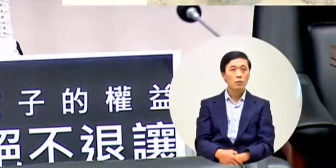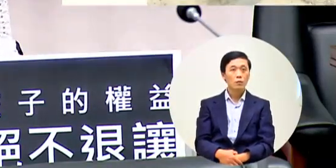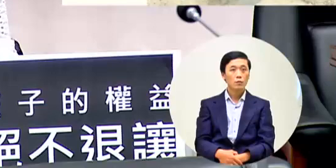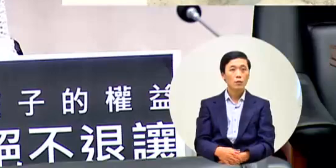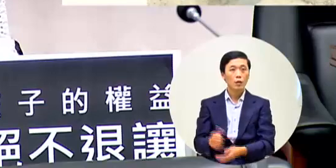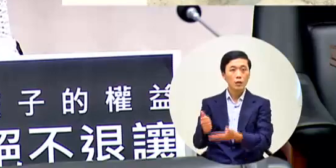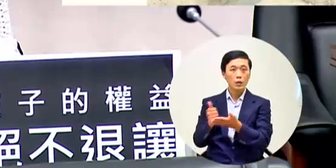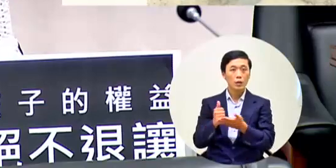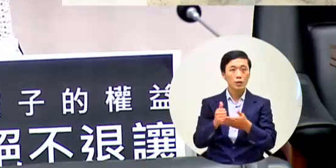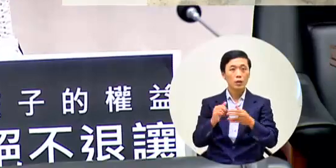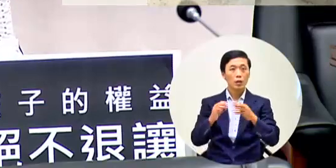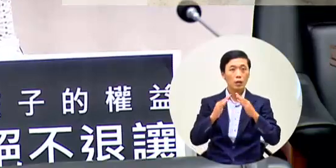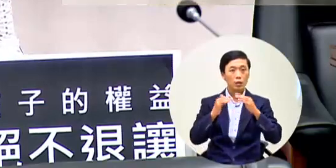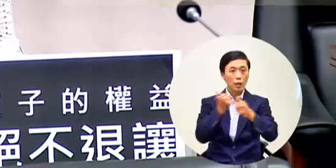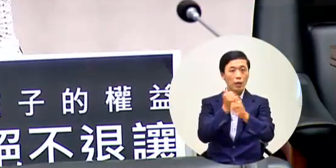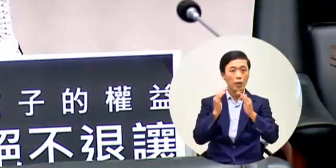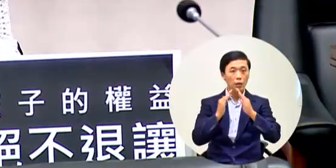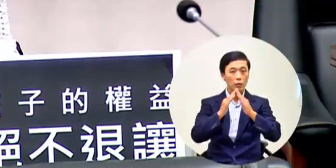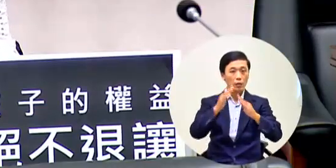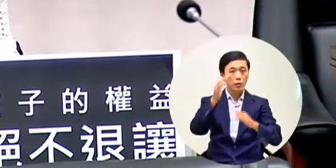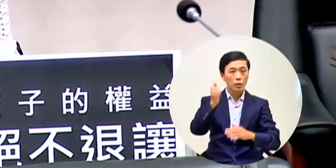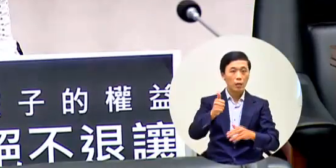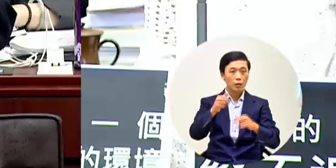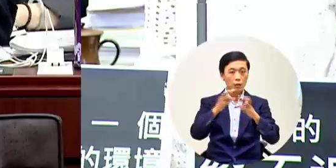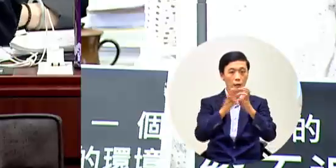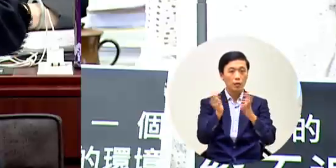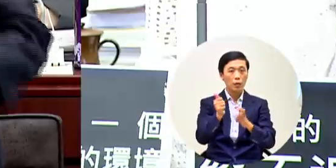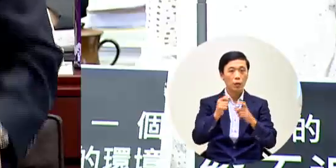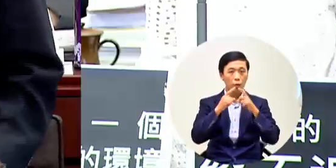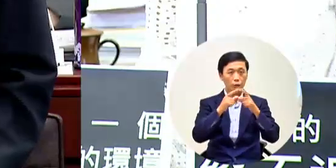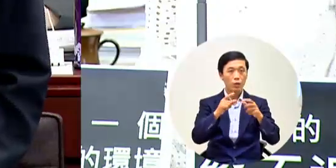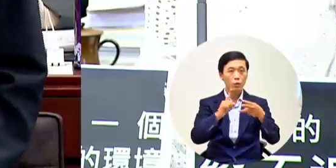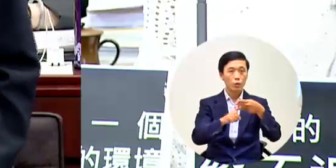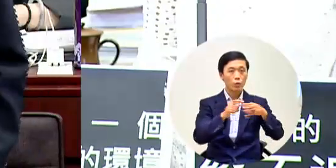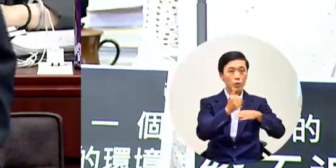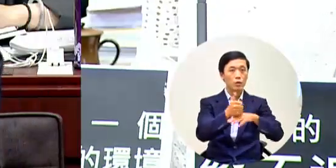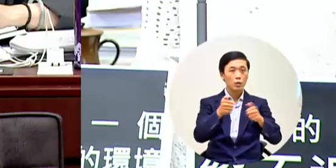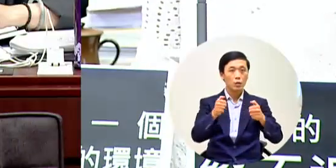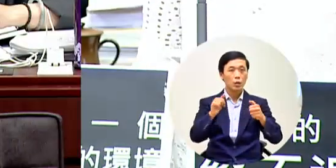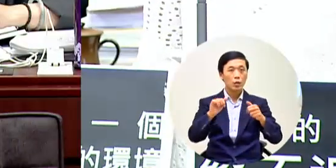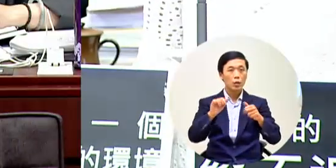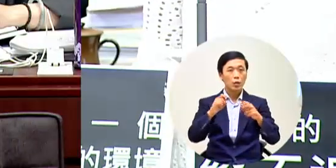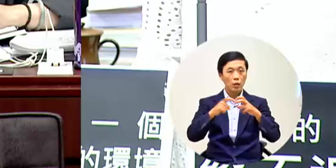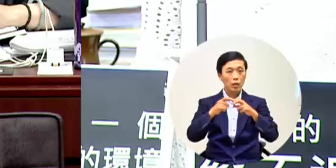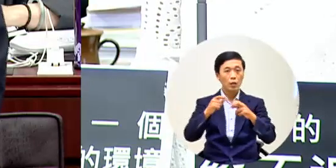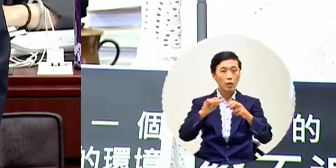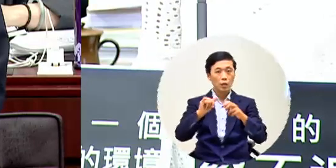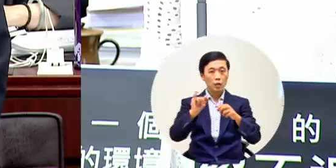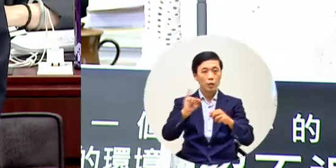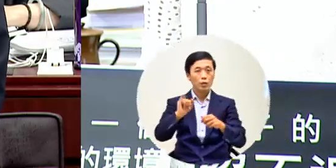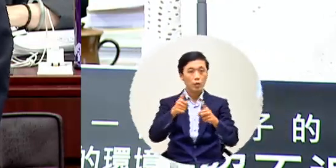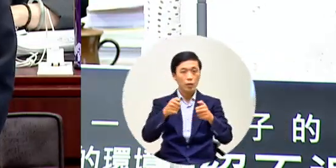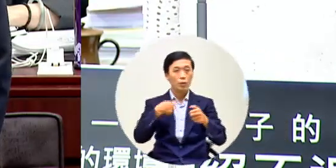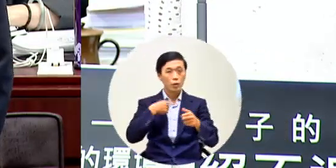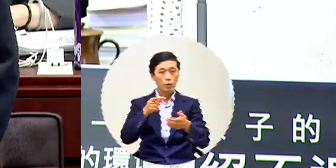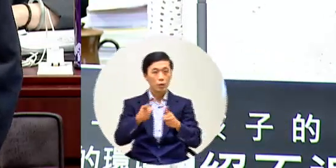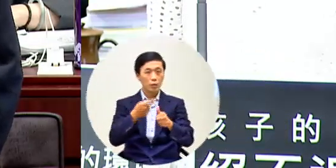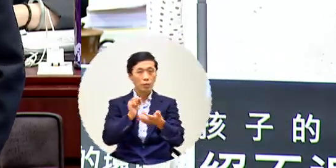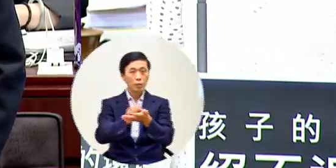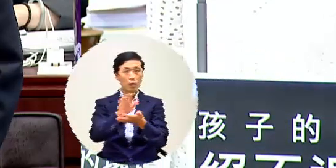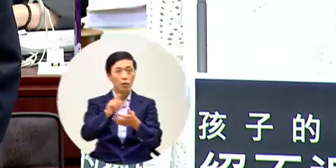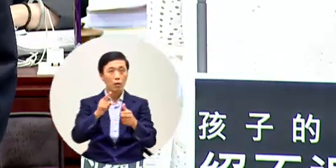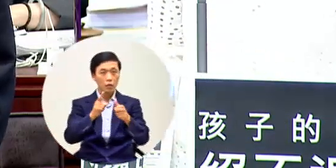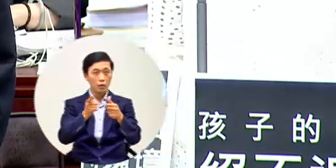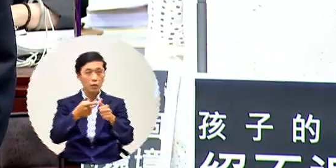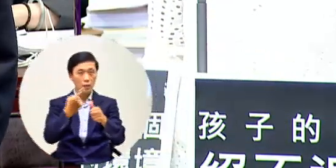请杨代理市长简单答复。 那个，谢谢主席，谢谢梅建议员。我要跟梅建议员先报告，就是说，第一个，我的代理